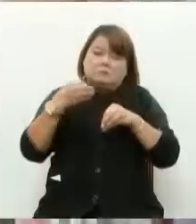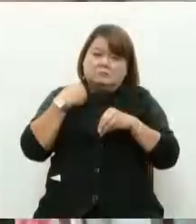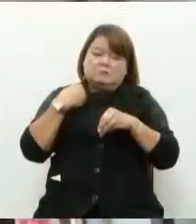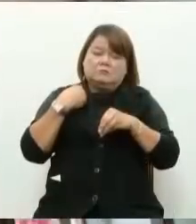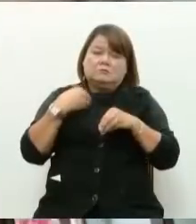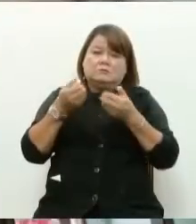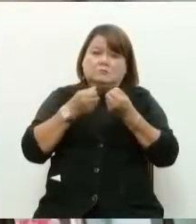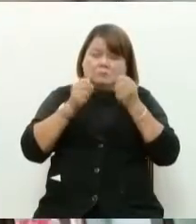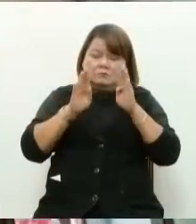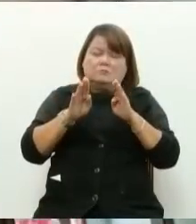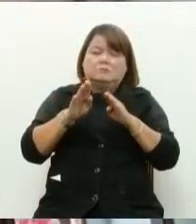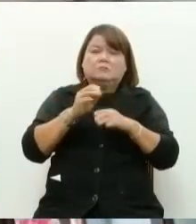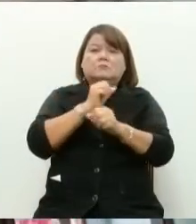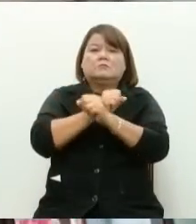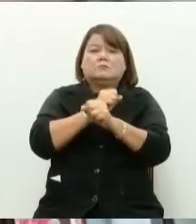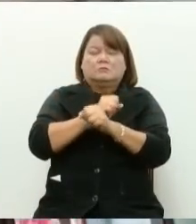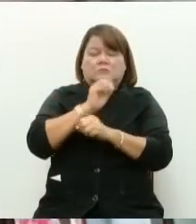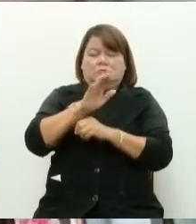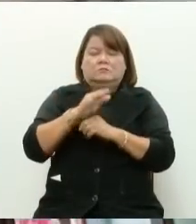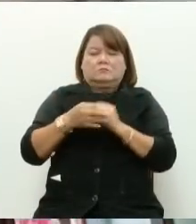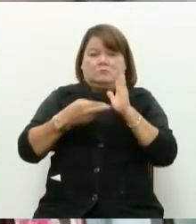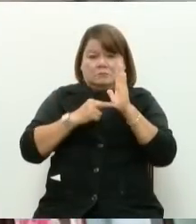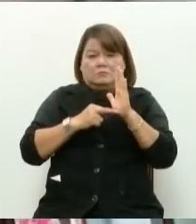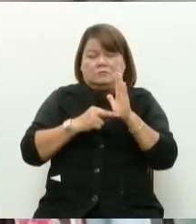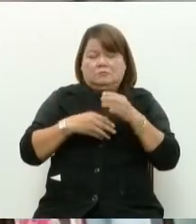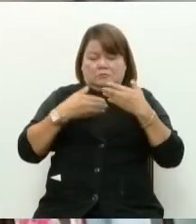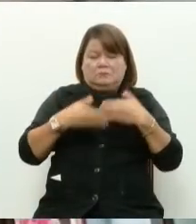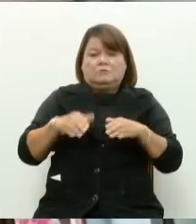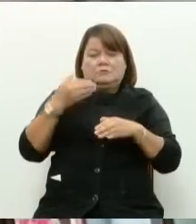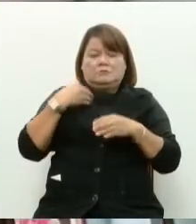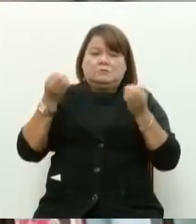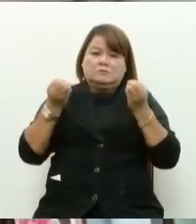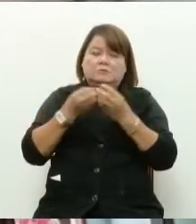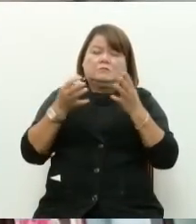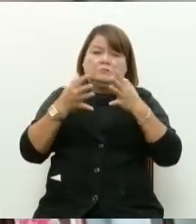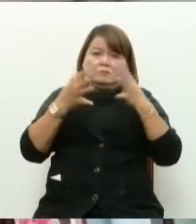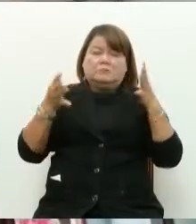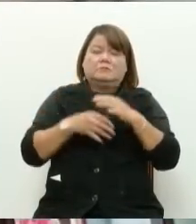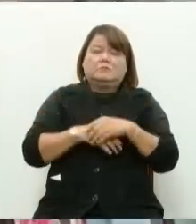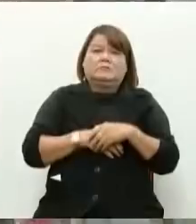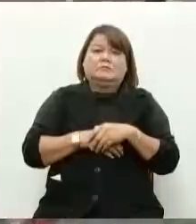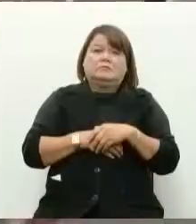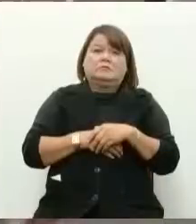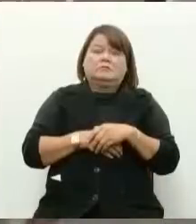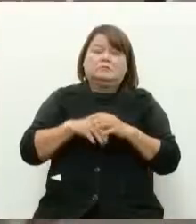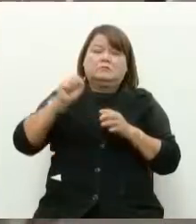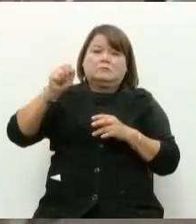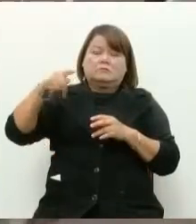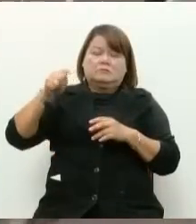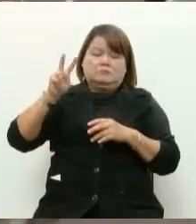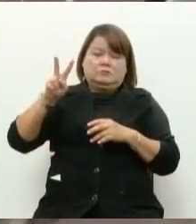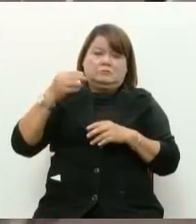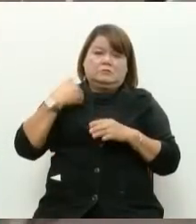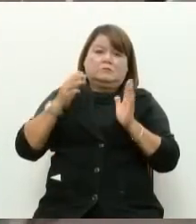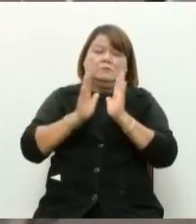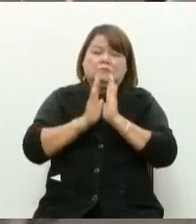ไม่ได้ออกแบบป้องกันไว้แต่ต้นเนี่ยเวลาเกิดขึ้นก็จะได้ส่งผลกระทบอย่างมากมายซึ่งทางสปท.ก็ต้องขอขอบ